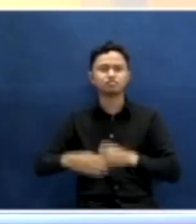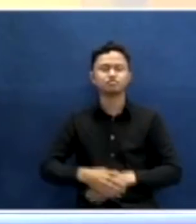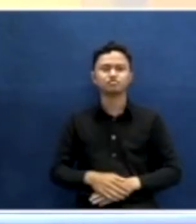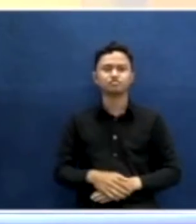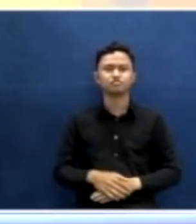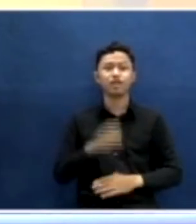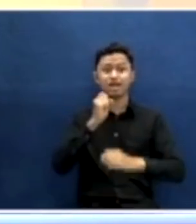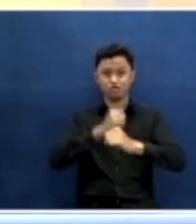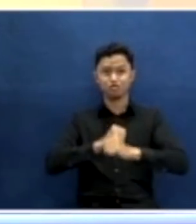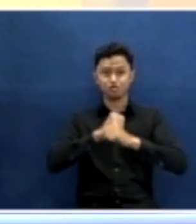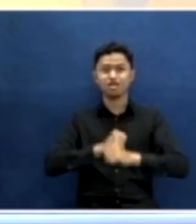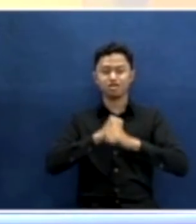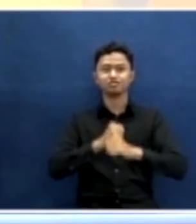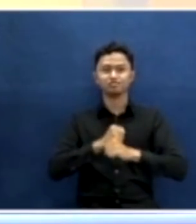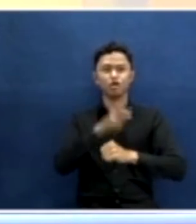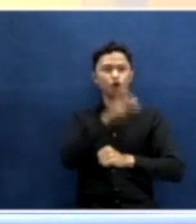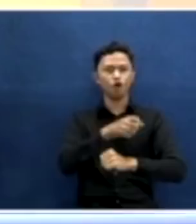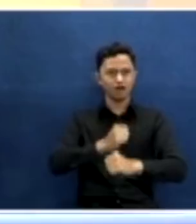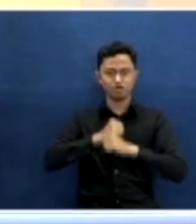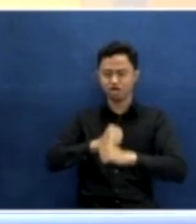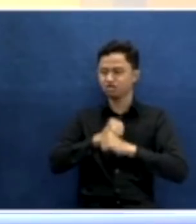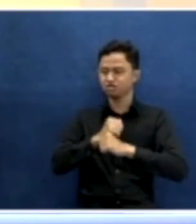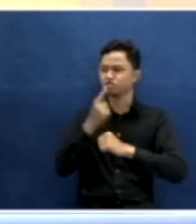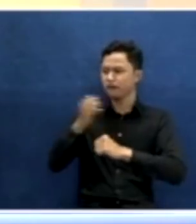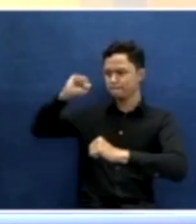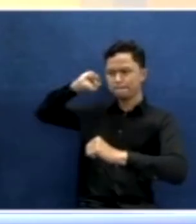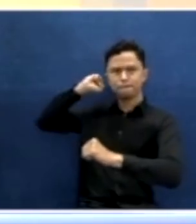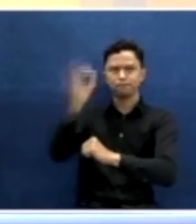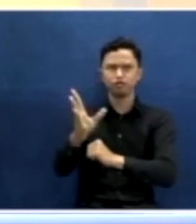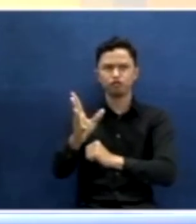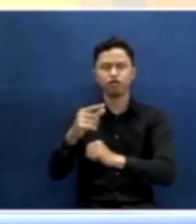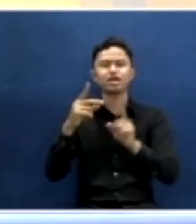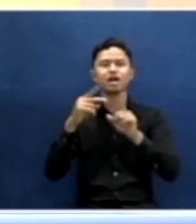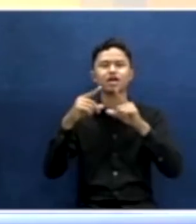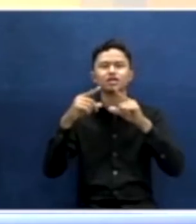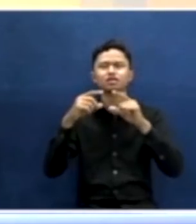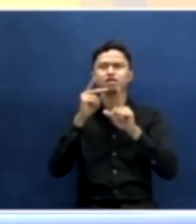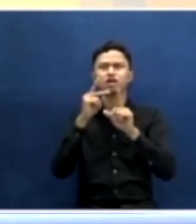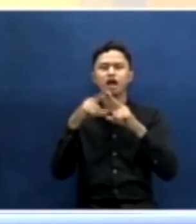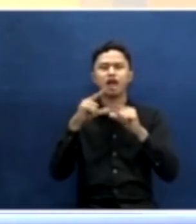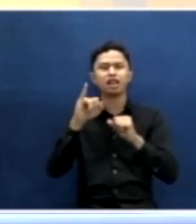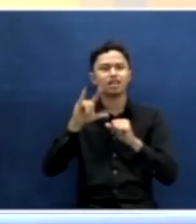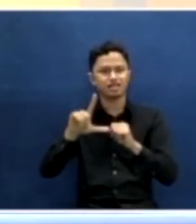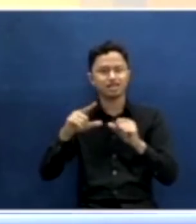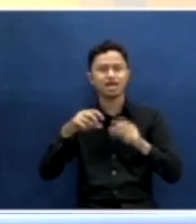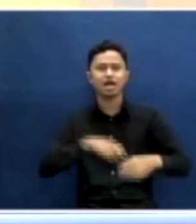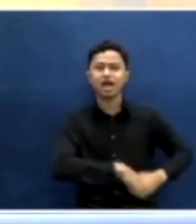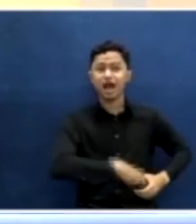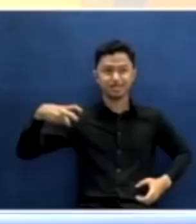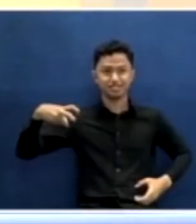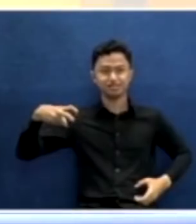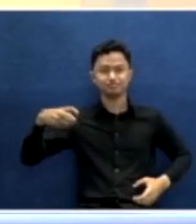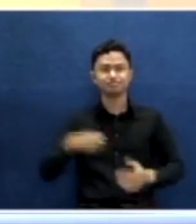menghujat Ali bin Abi Tholib menghujat Ali bin Abi Tholib saat nabi berkata jangan hujat ahli saya tahu ahli